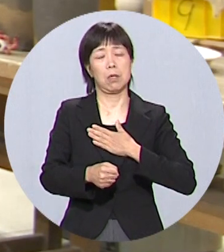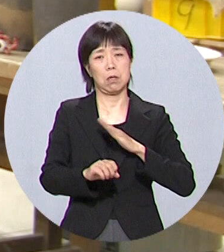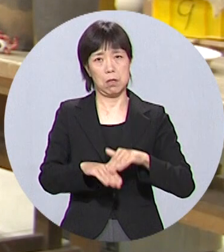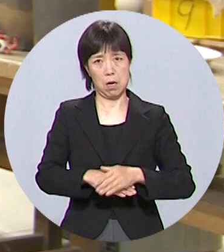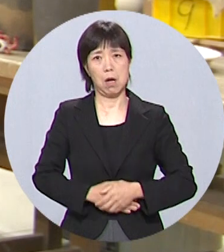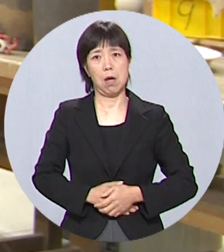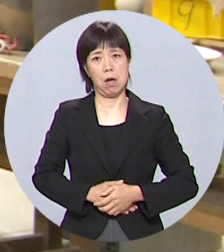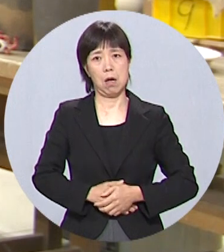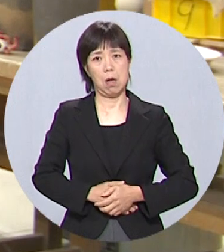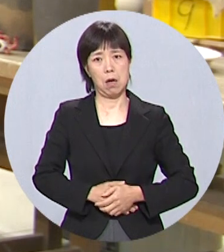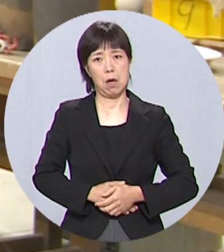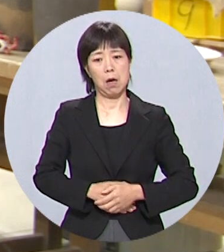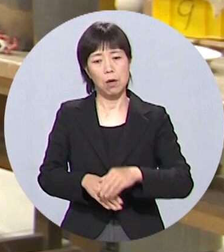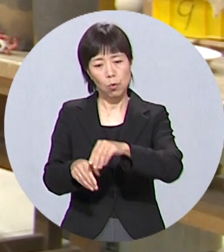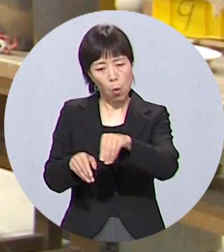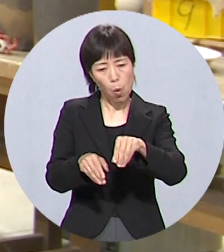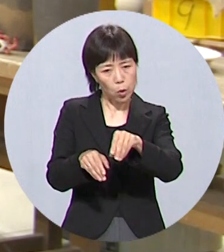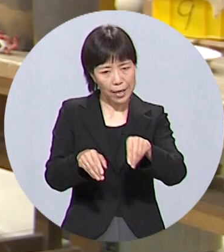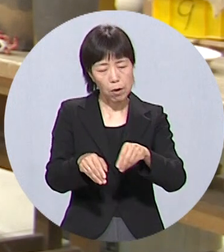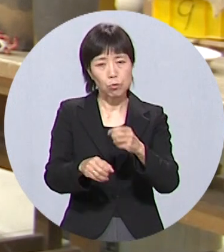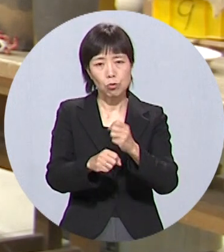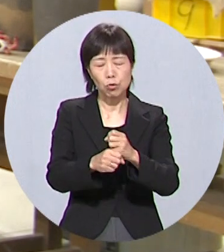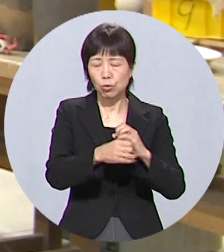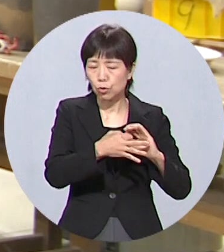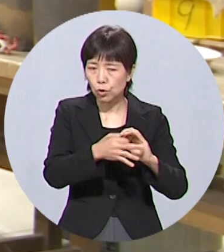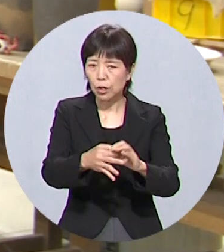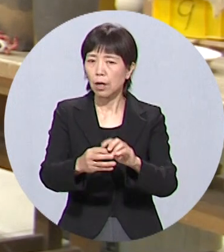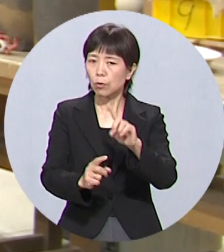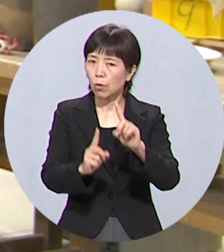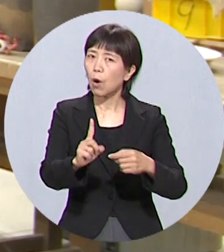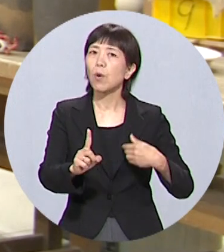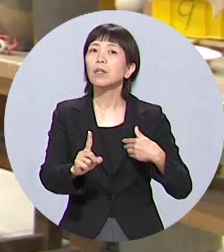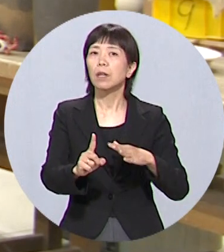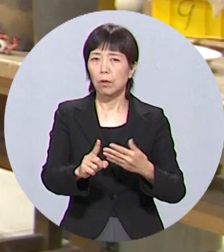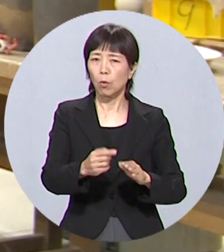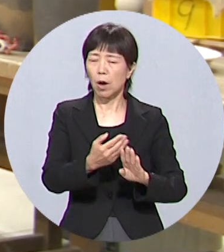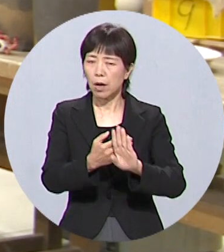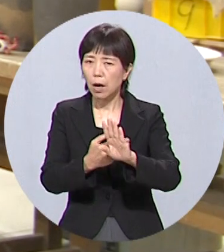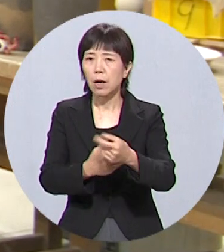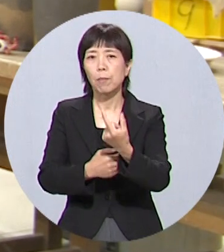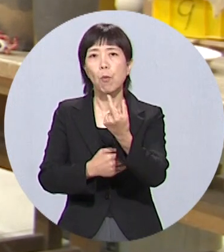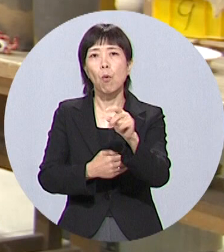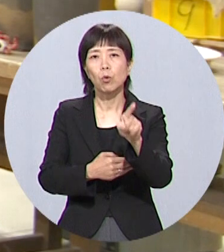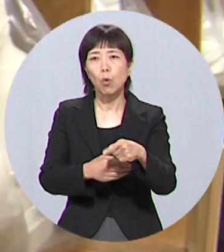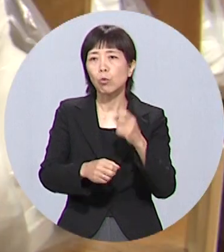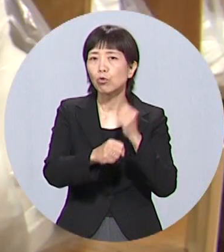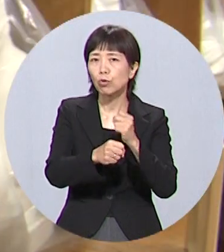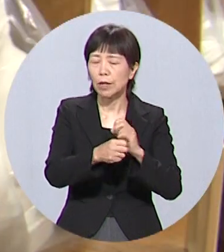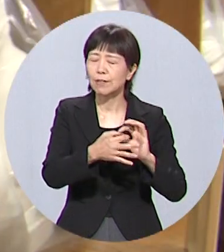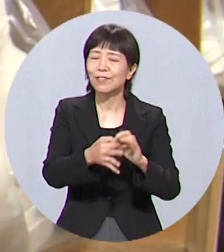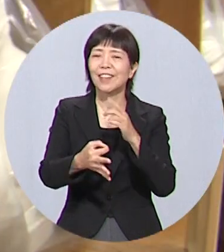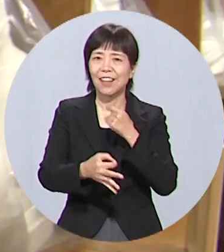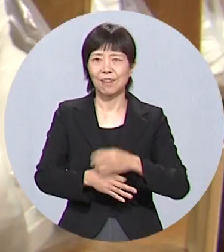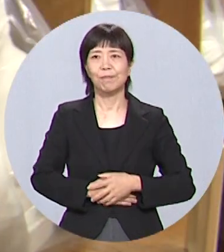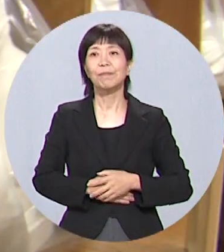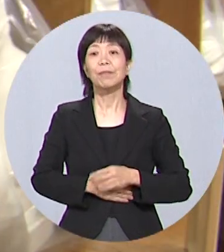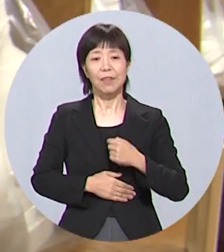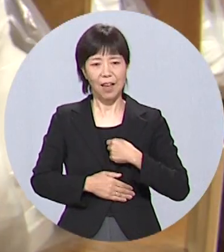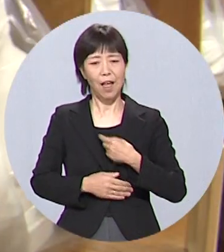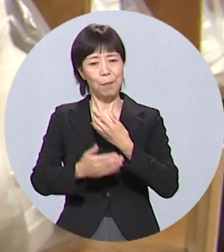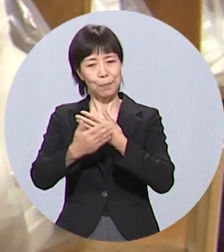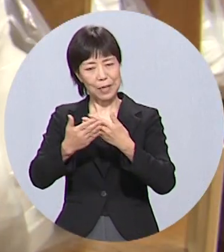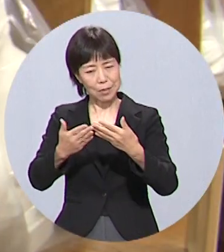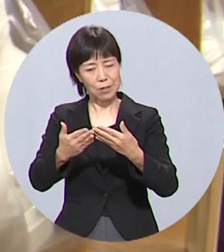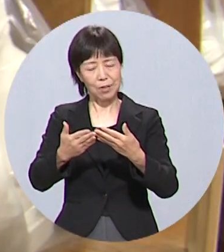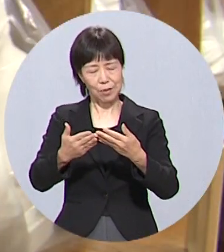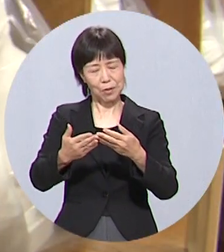じられたので、陶芸を続けられるかどうかはまだ分かんないですけど、これから先もものづくりは続けていきたいです。 美術と出会えてよかった感